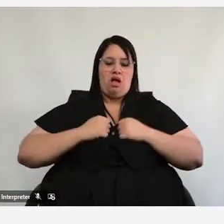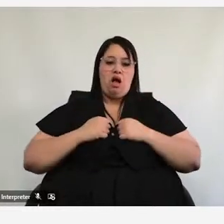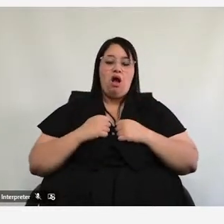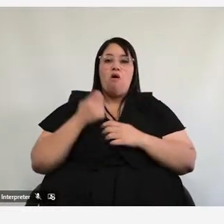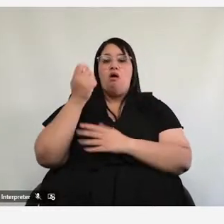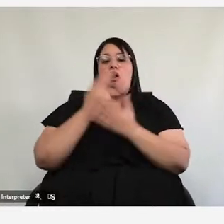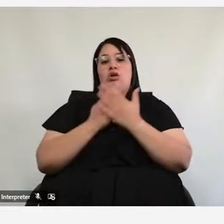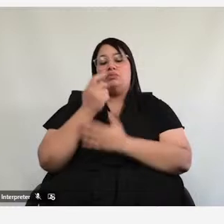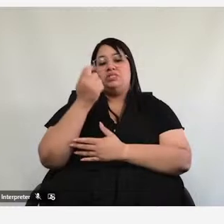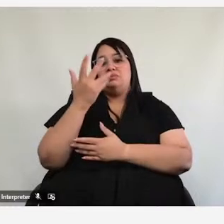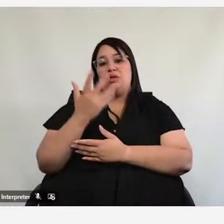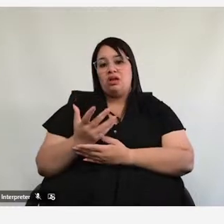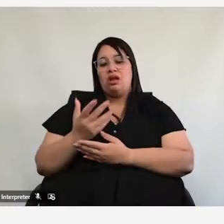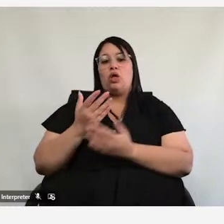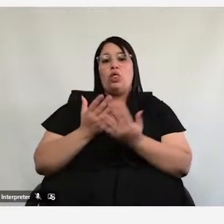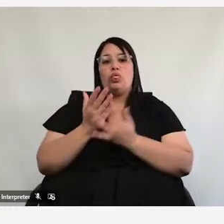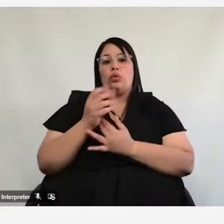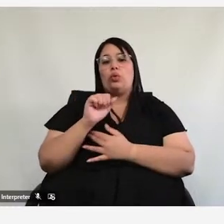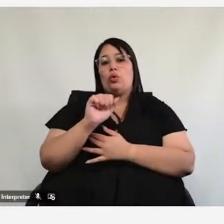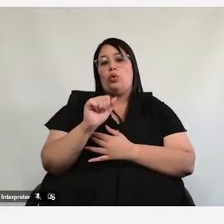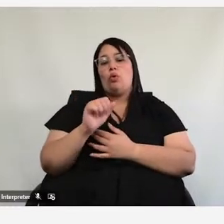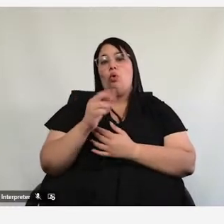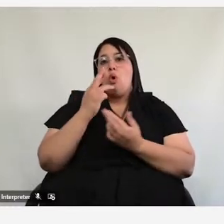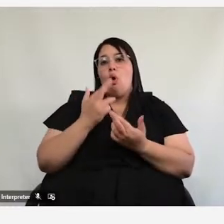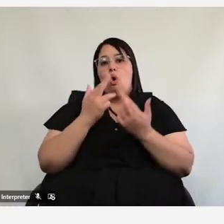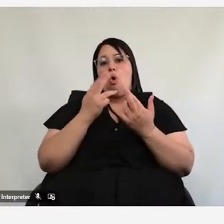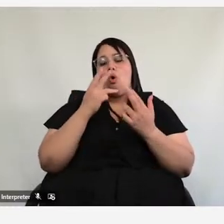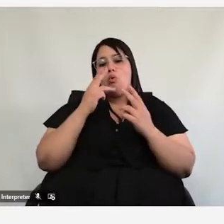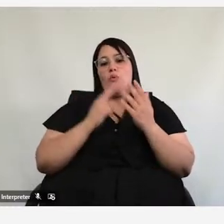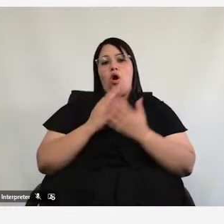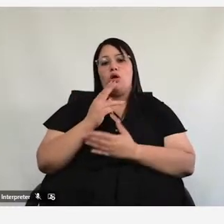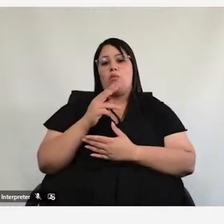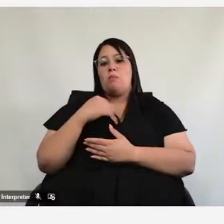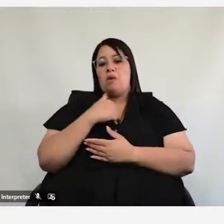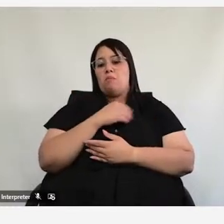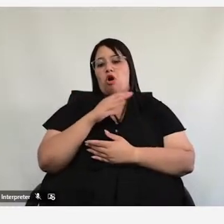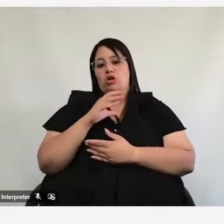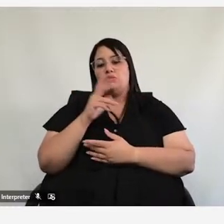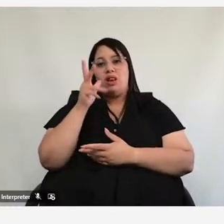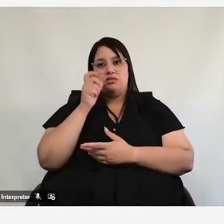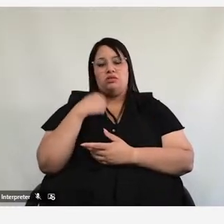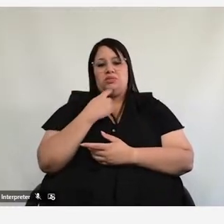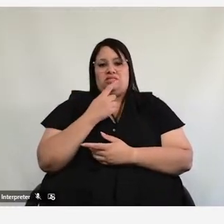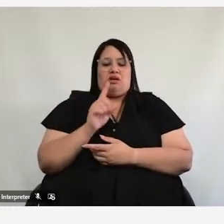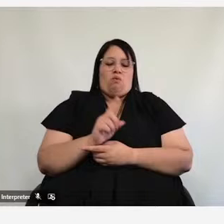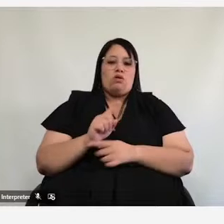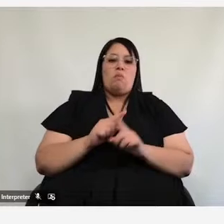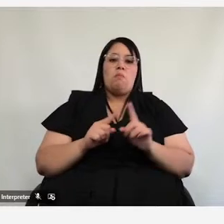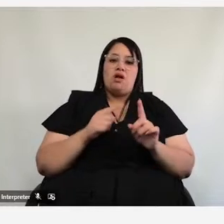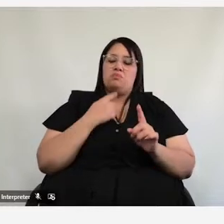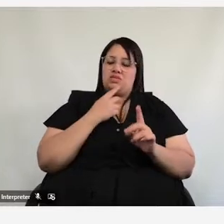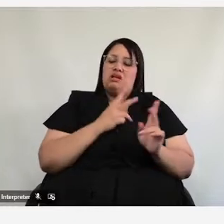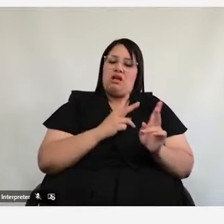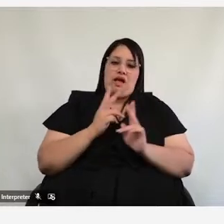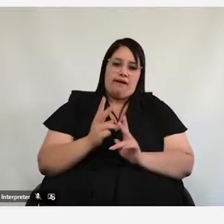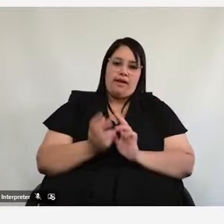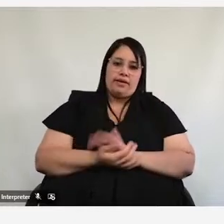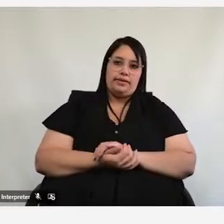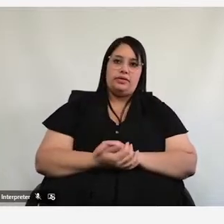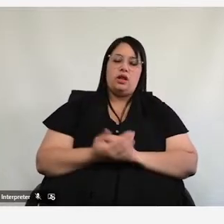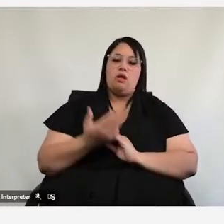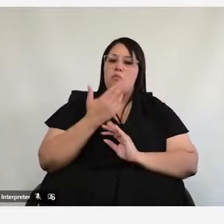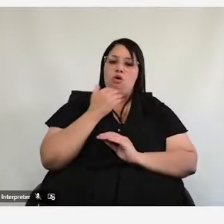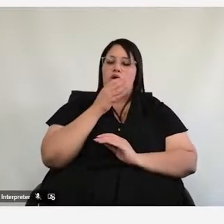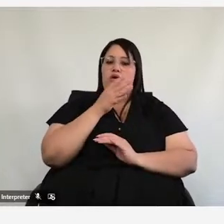Speaker, ek deur u sou ek hoop dat die agbare constable aandagtig geluister het na wat ek nou net gesê het, maar kom ek sê dit vir nog 'n slag in mooi